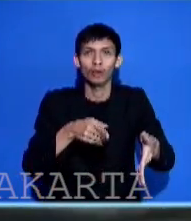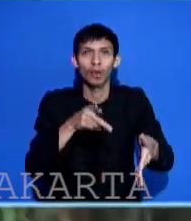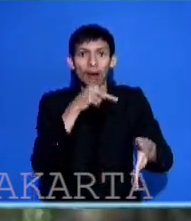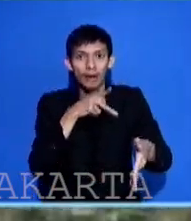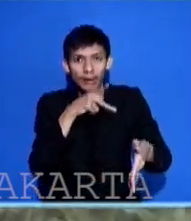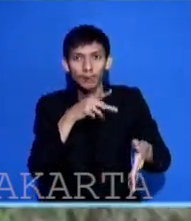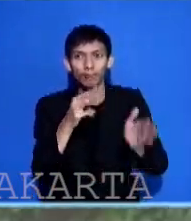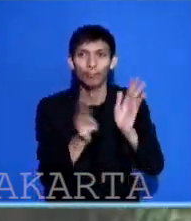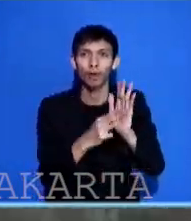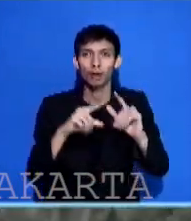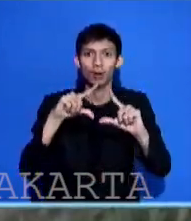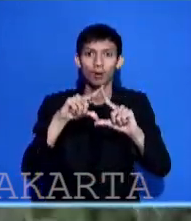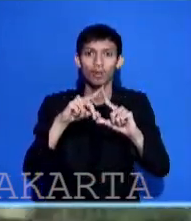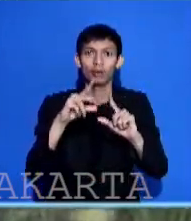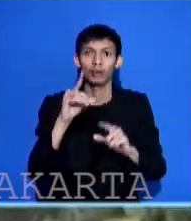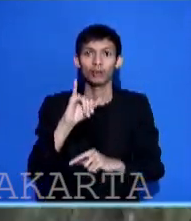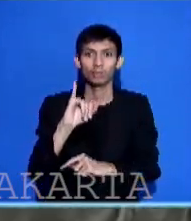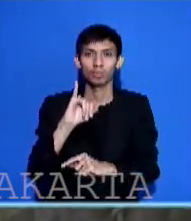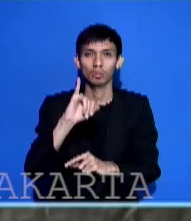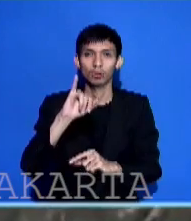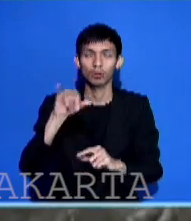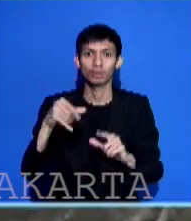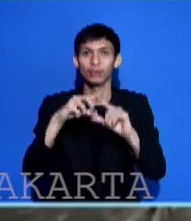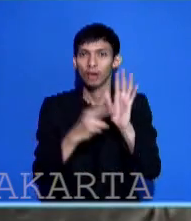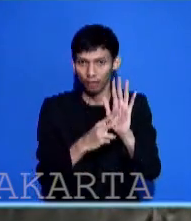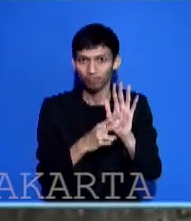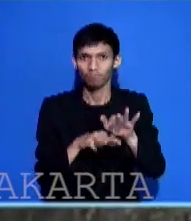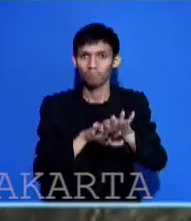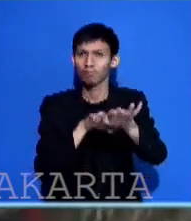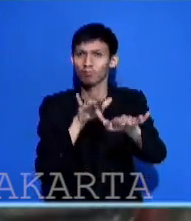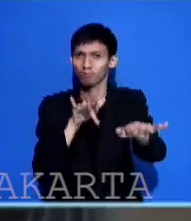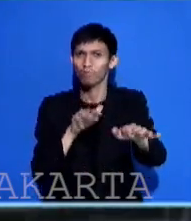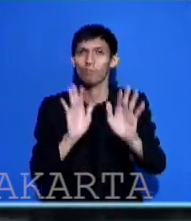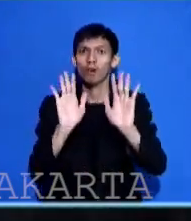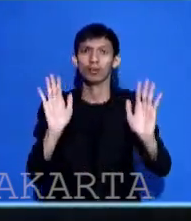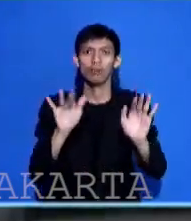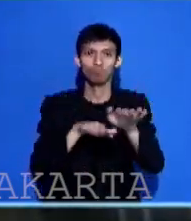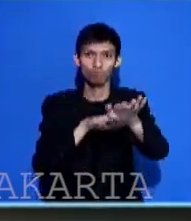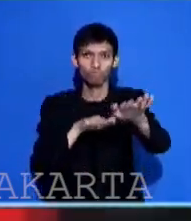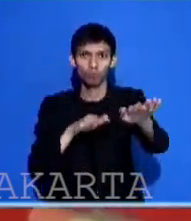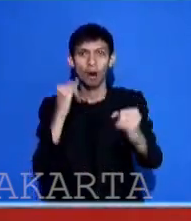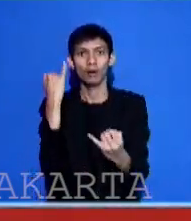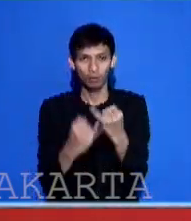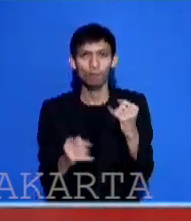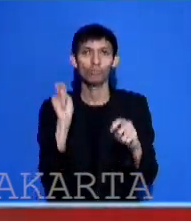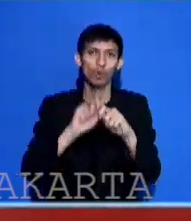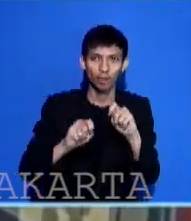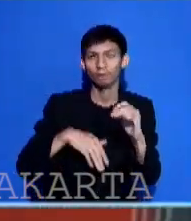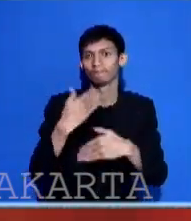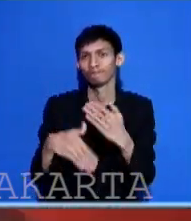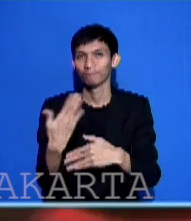tenetinten asring dumad maet lalad Inang wusanel